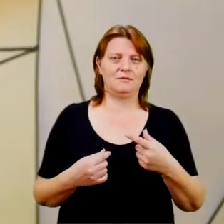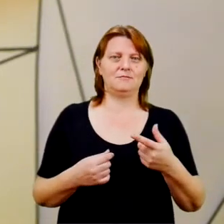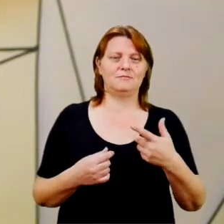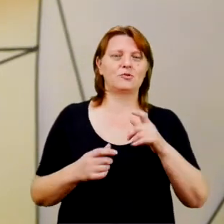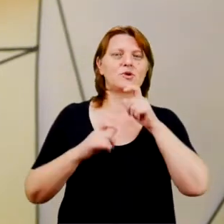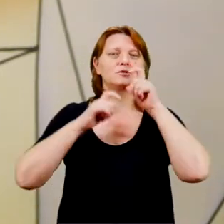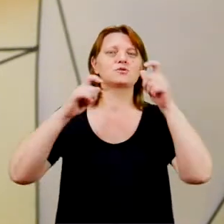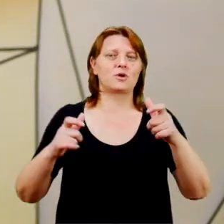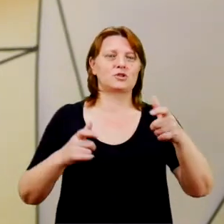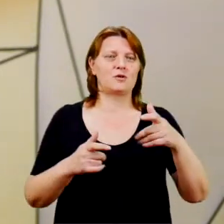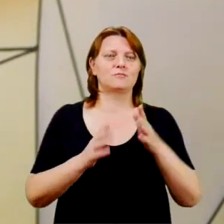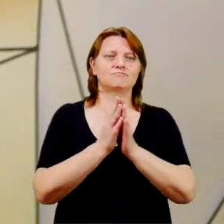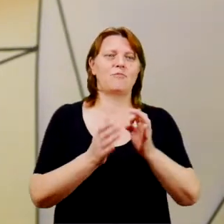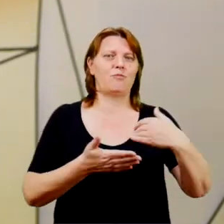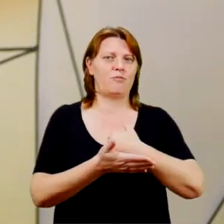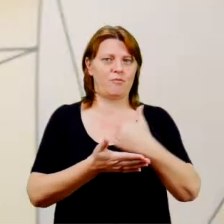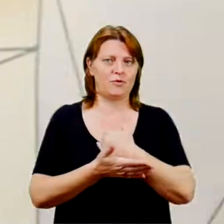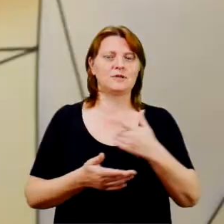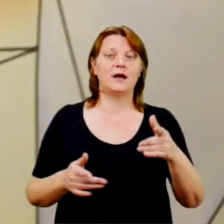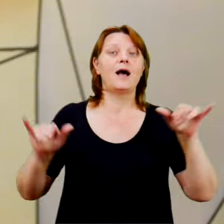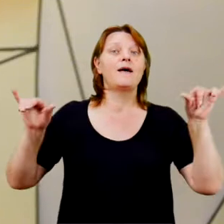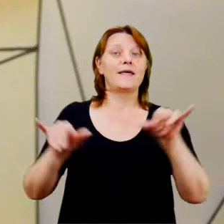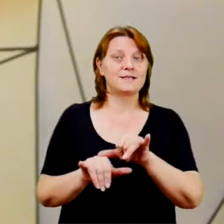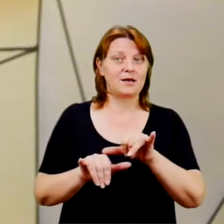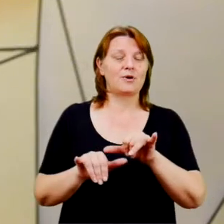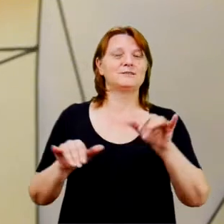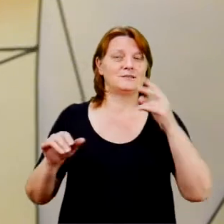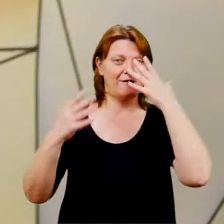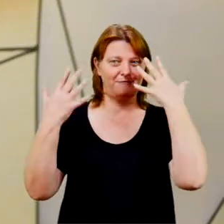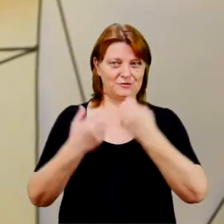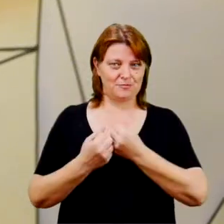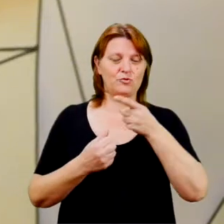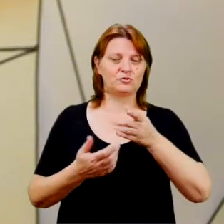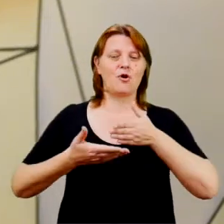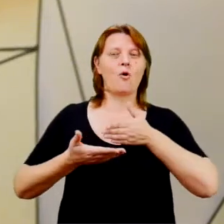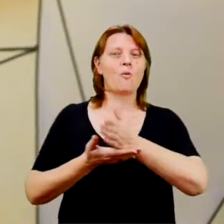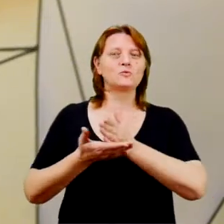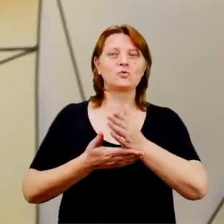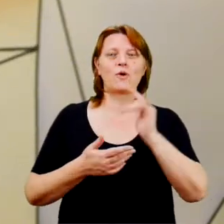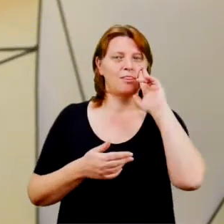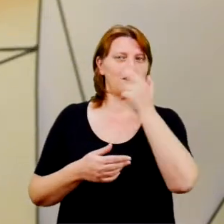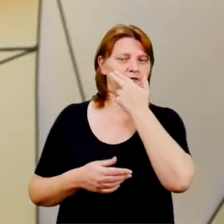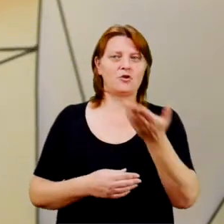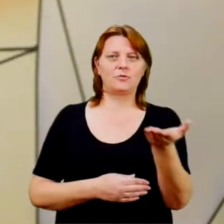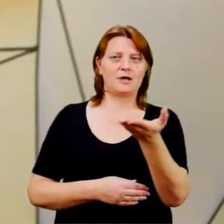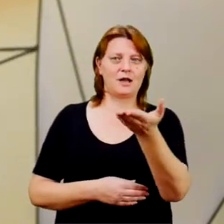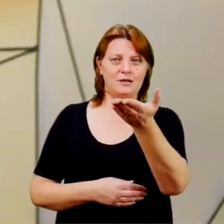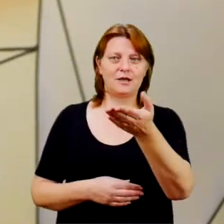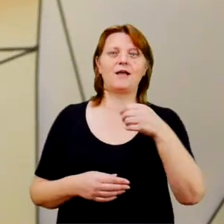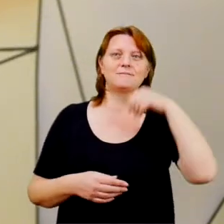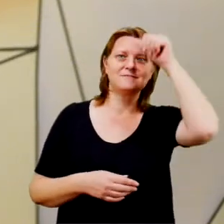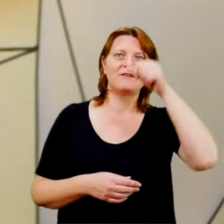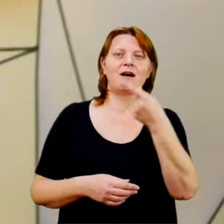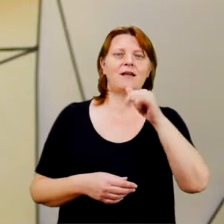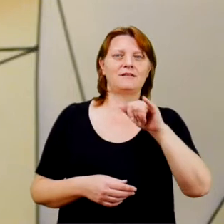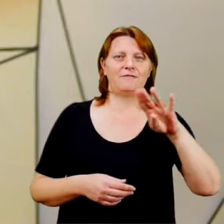indywidualnymi, które zgłaszają się do naszej fundacji. Restaurację w ciemności obsługiwaną przez niewidomych kelnerów, którą nazwaliśmy